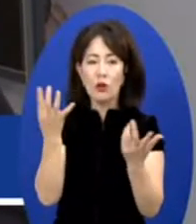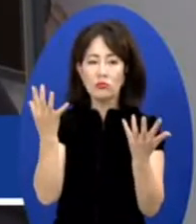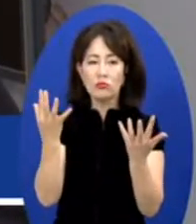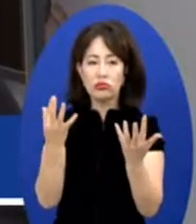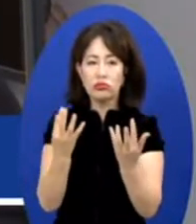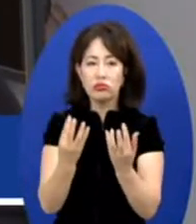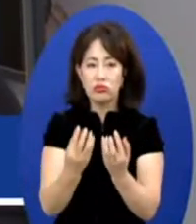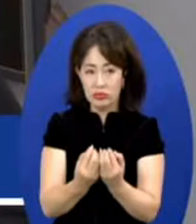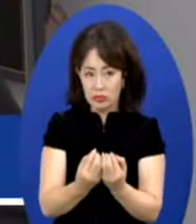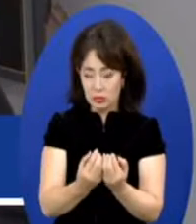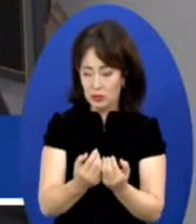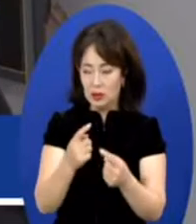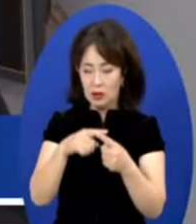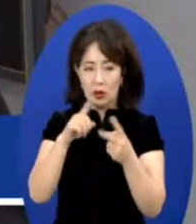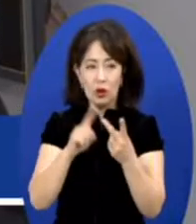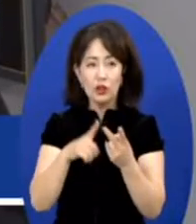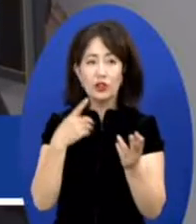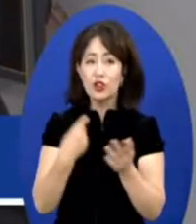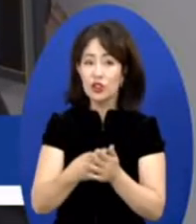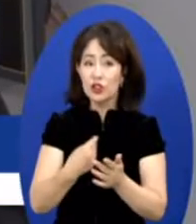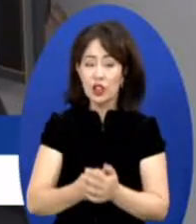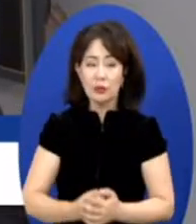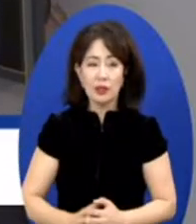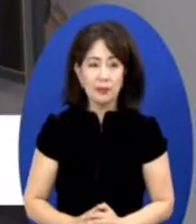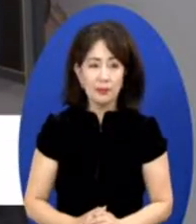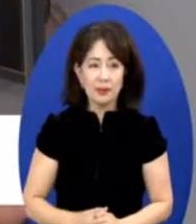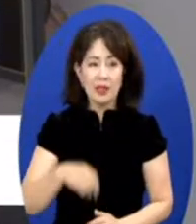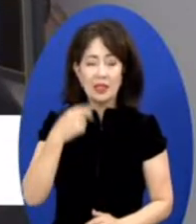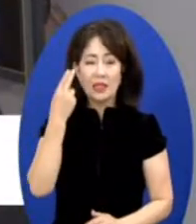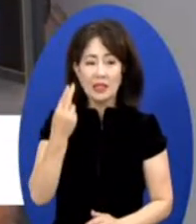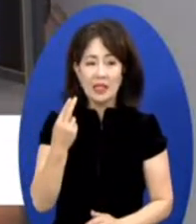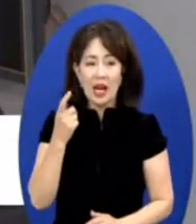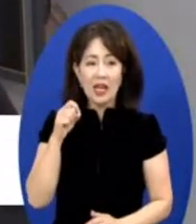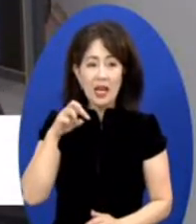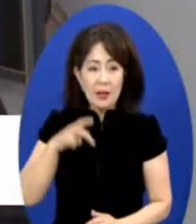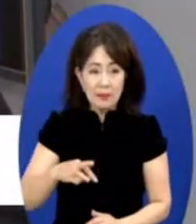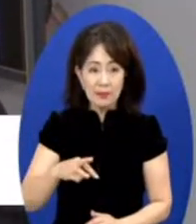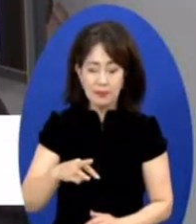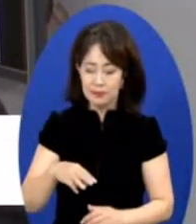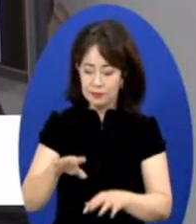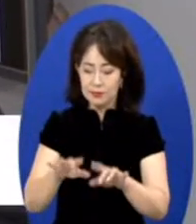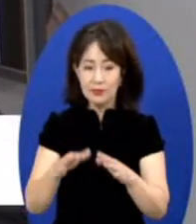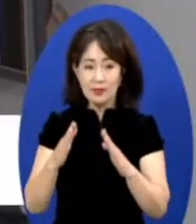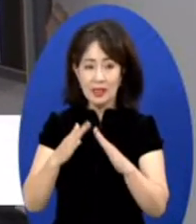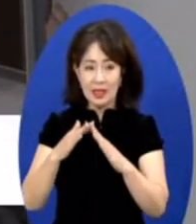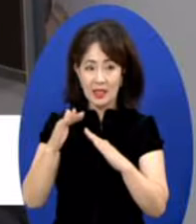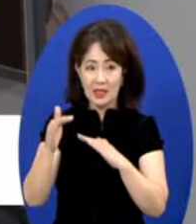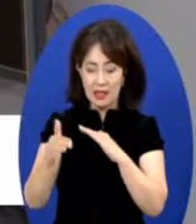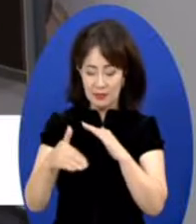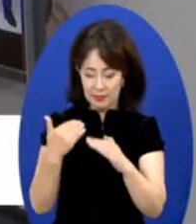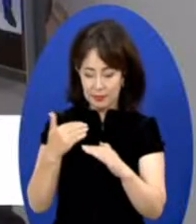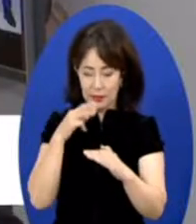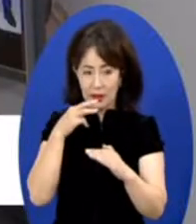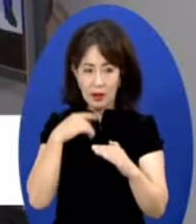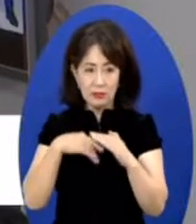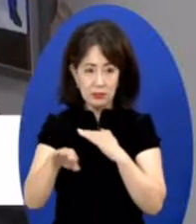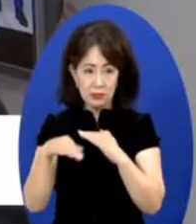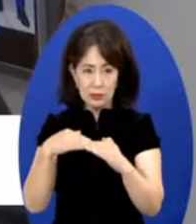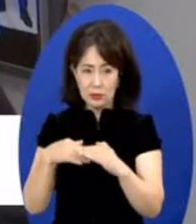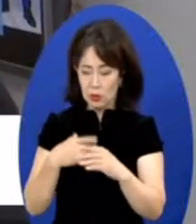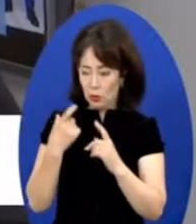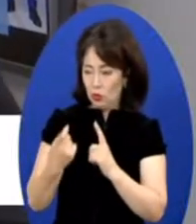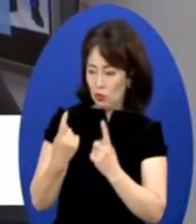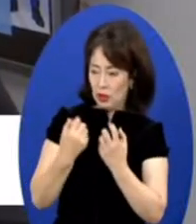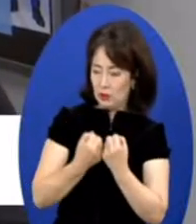олцсон. За чихэл одоо захимаар одоо гэрээсээ ингээд авч байгаа нөхцөл заавал одоо чихэл түүний хүлээж авдаг